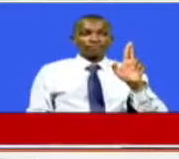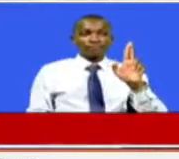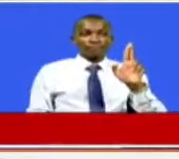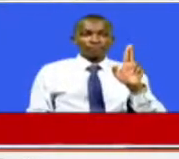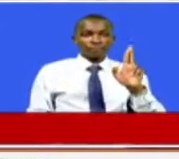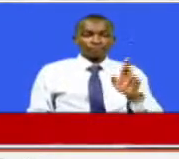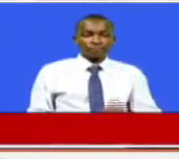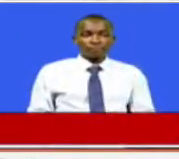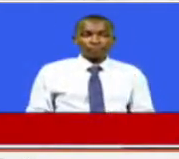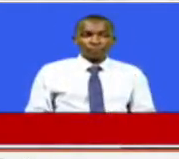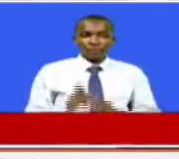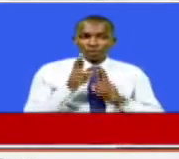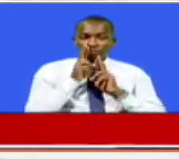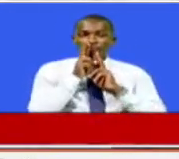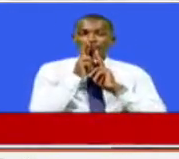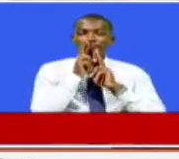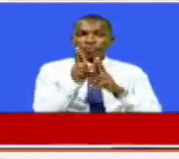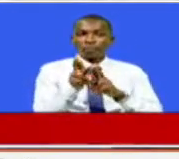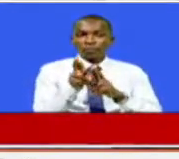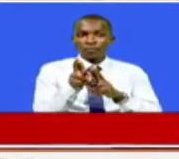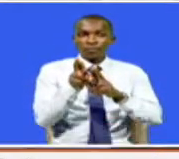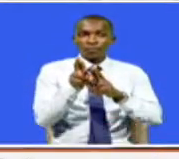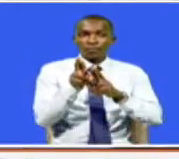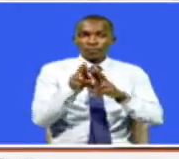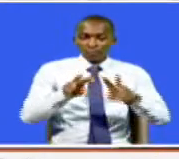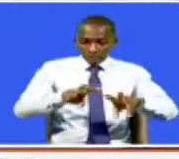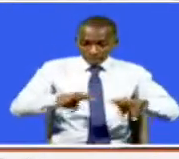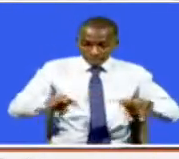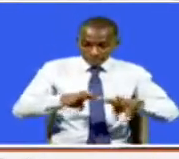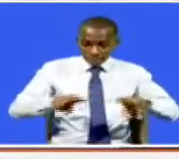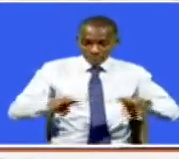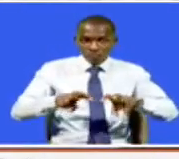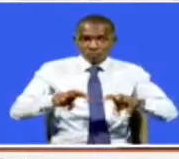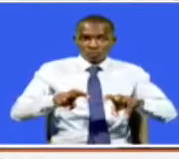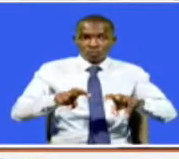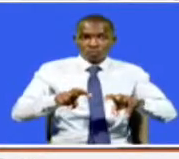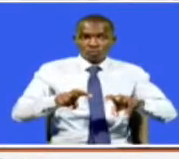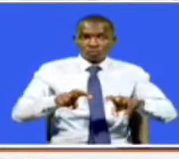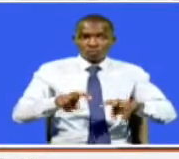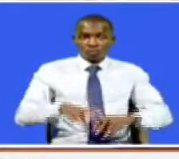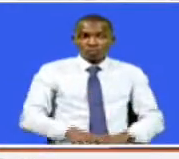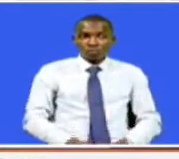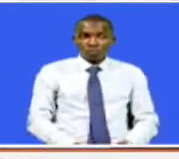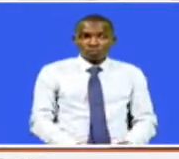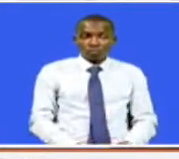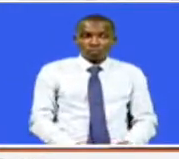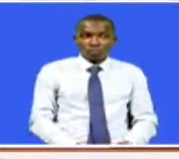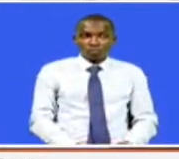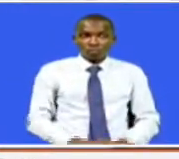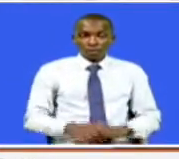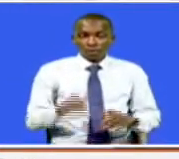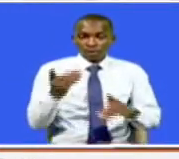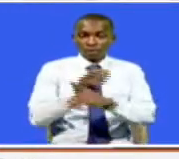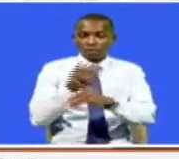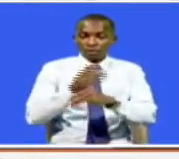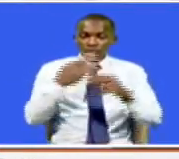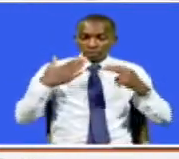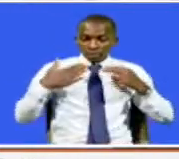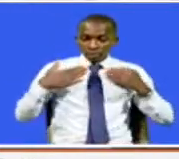Tumechukua ripoti, tumenakili hizo specimens tofauti